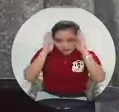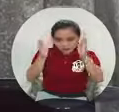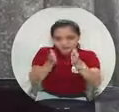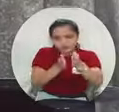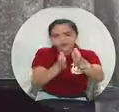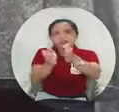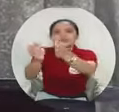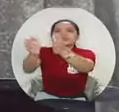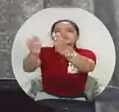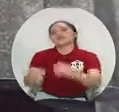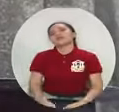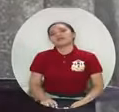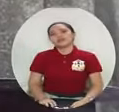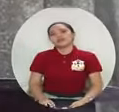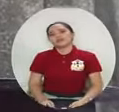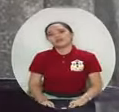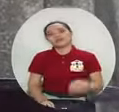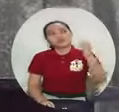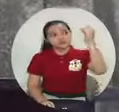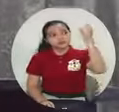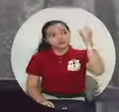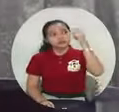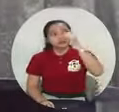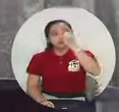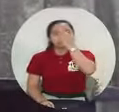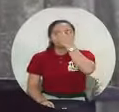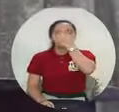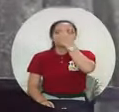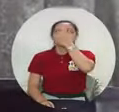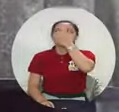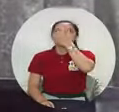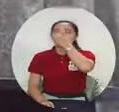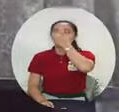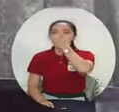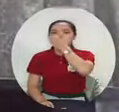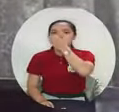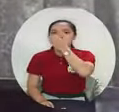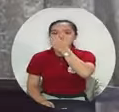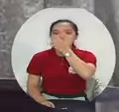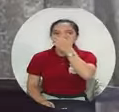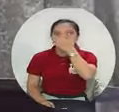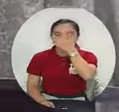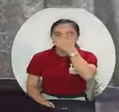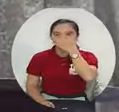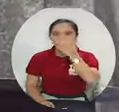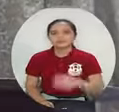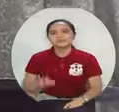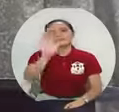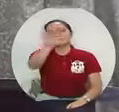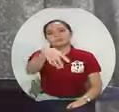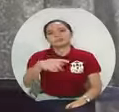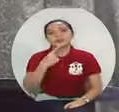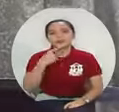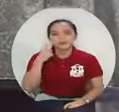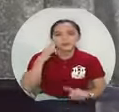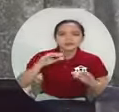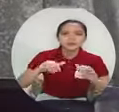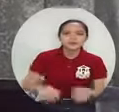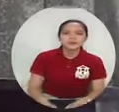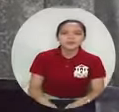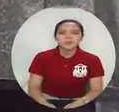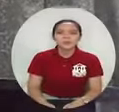di ay grasya na. Nga ano man maoragyapon, kung may grasya sa Diyos, dili lang na maoragyapon. Oy, kamusta ka, Brad? Aw, sa